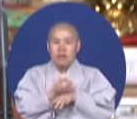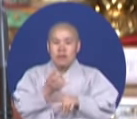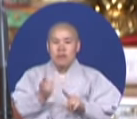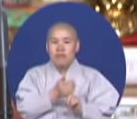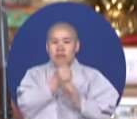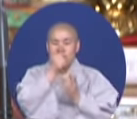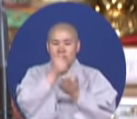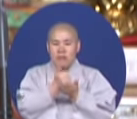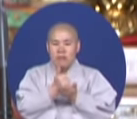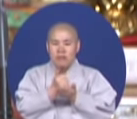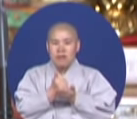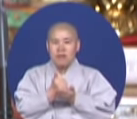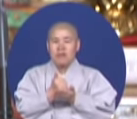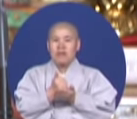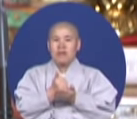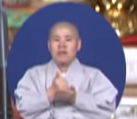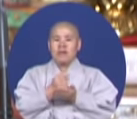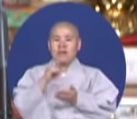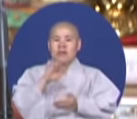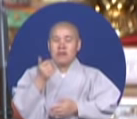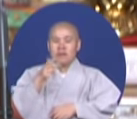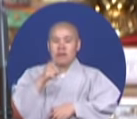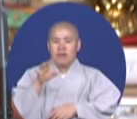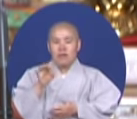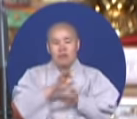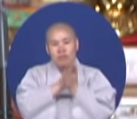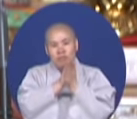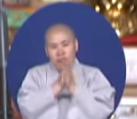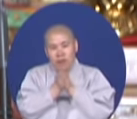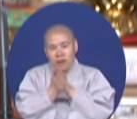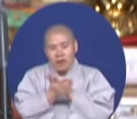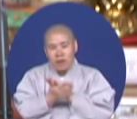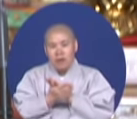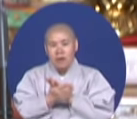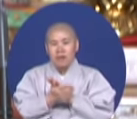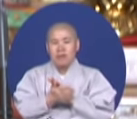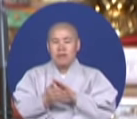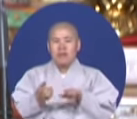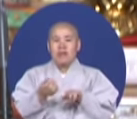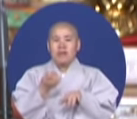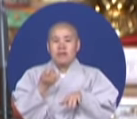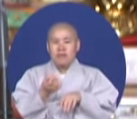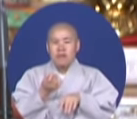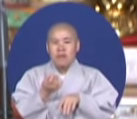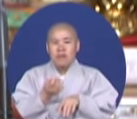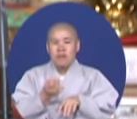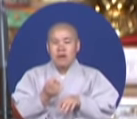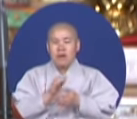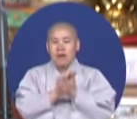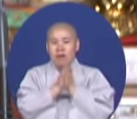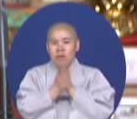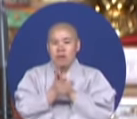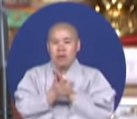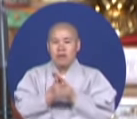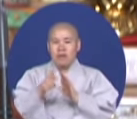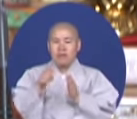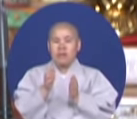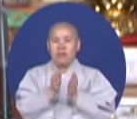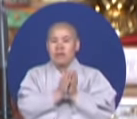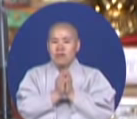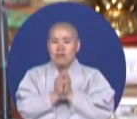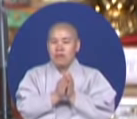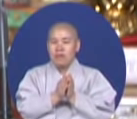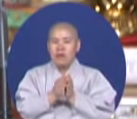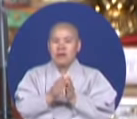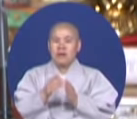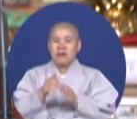서가모니 부처님이 신장으로 화연해서 서가화연 금강신이라고 그래요. 금강이라는 건 이 세방망이